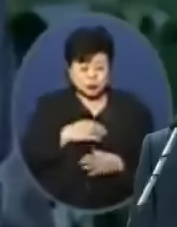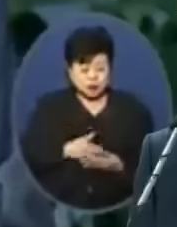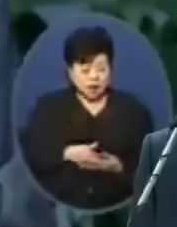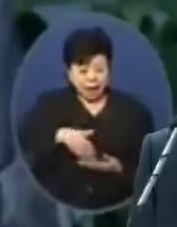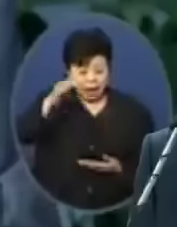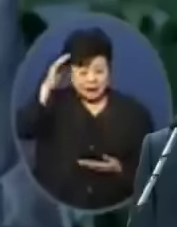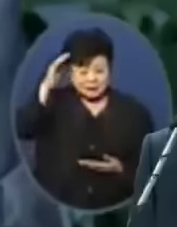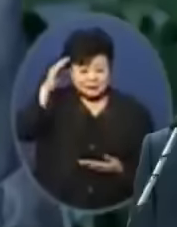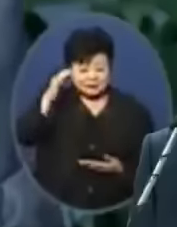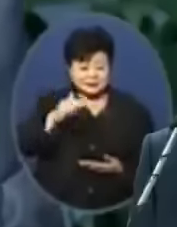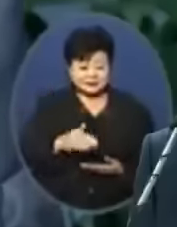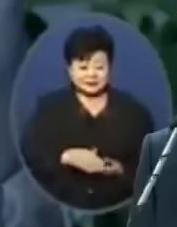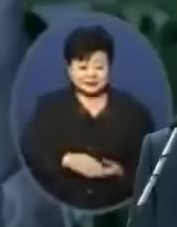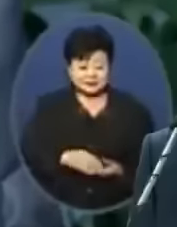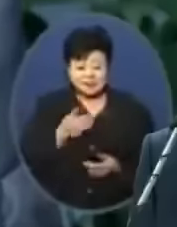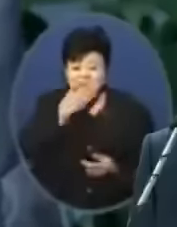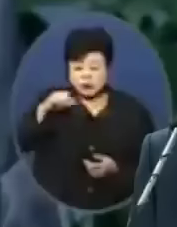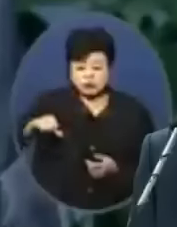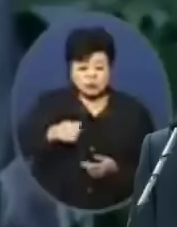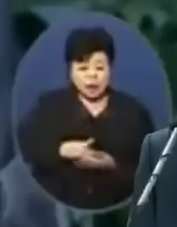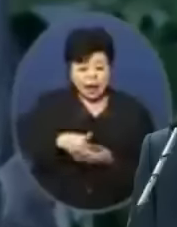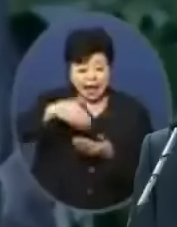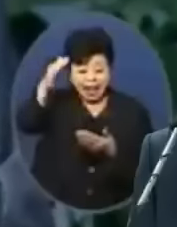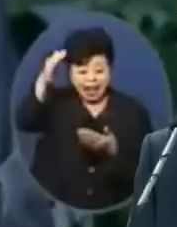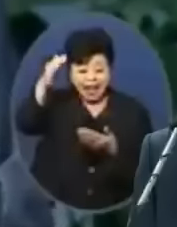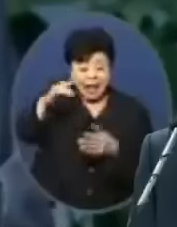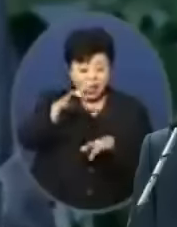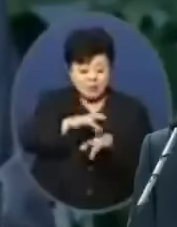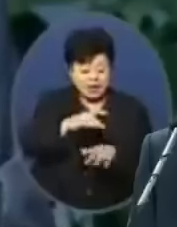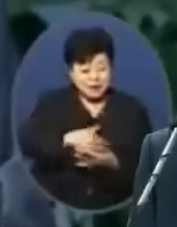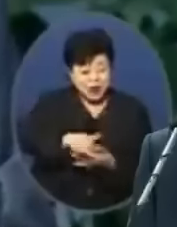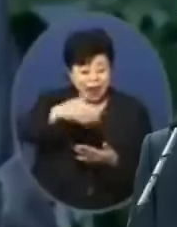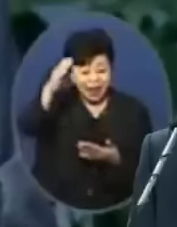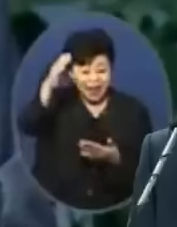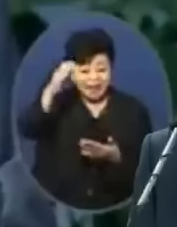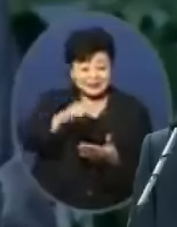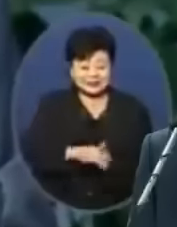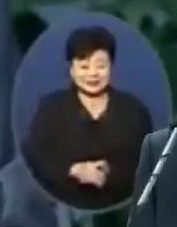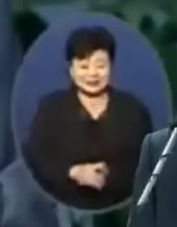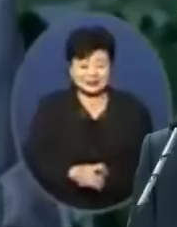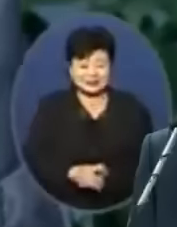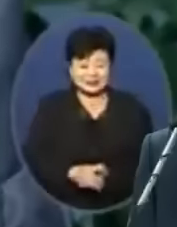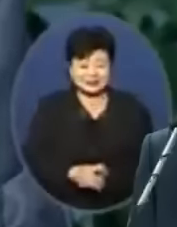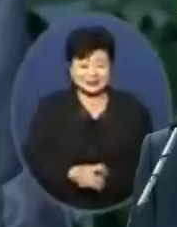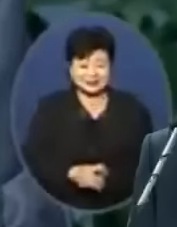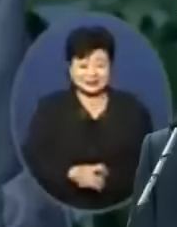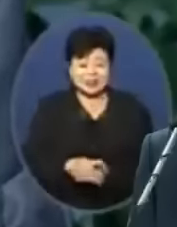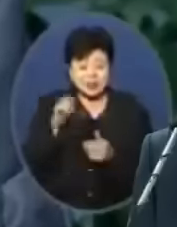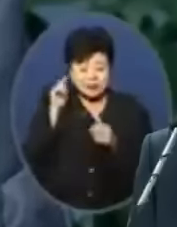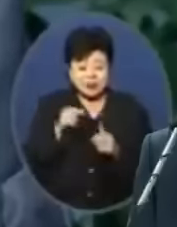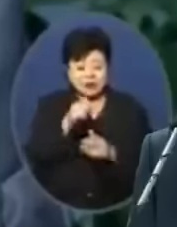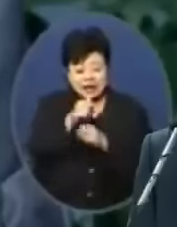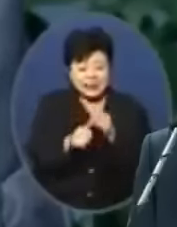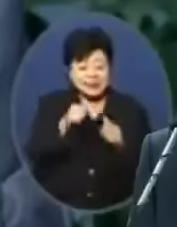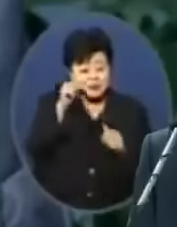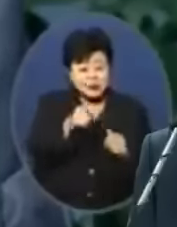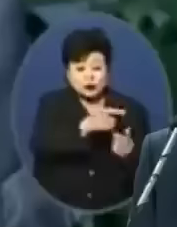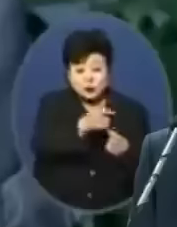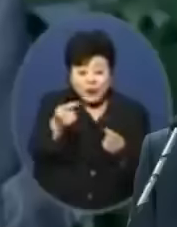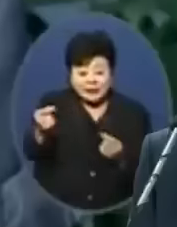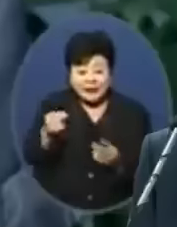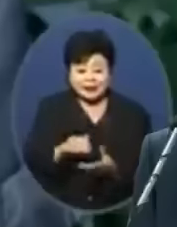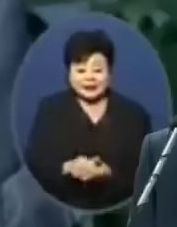물러가라. 저주는 물러가라. 마귀는 물러가라. 여러분의 명령은 하나님의 명령이